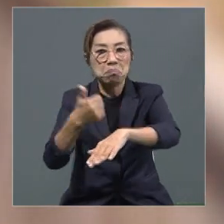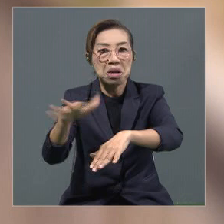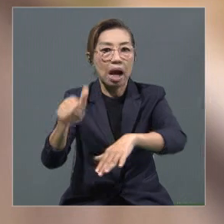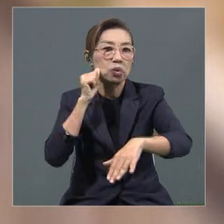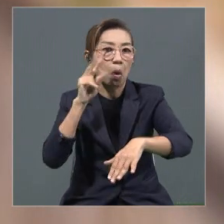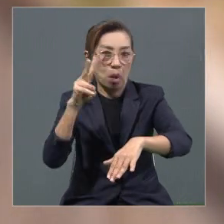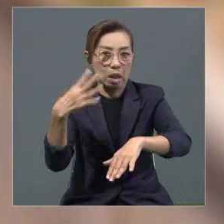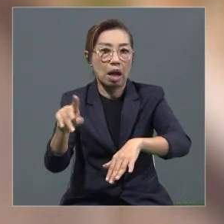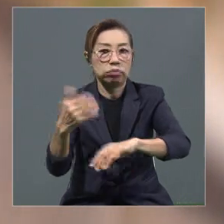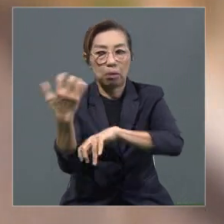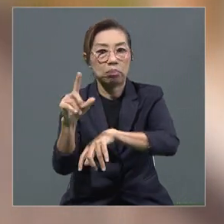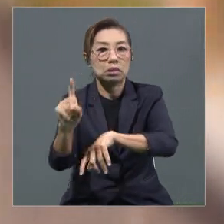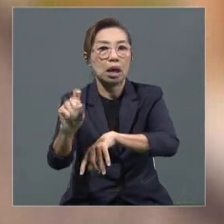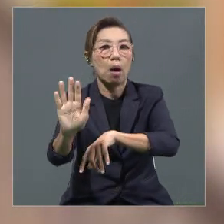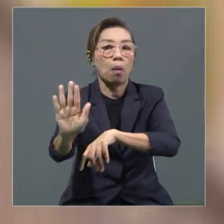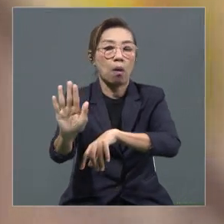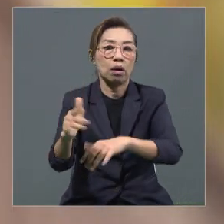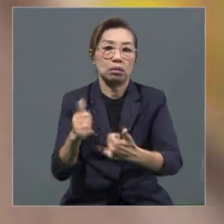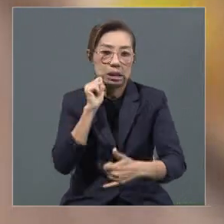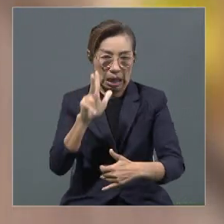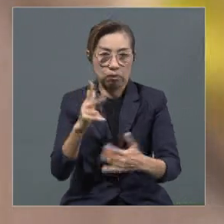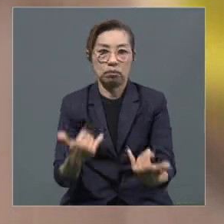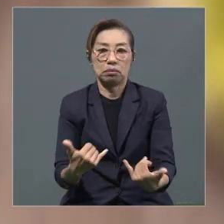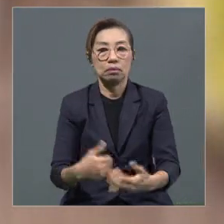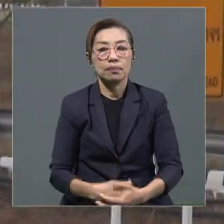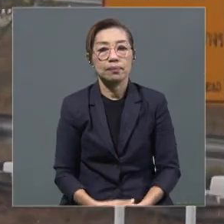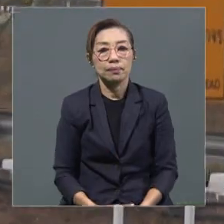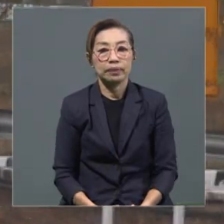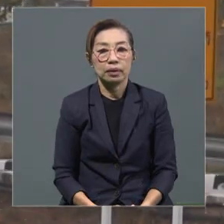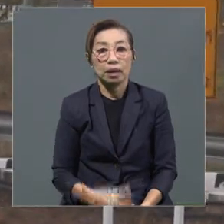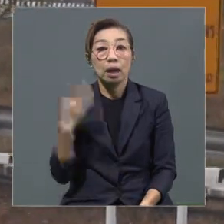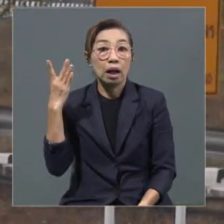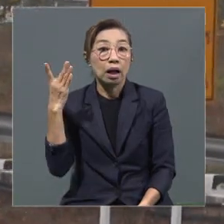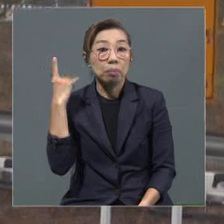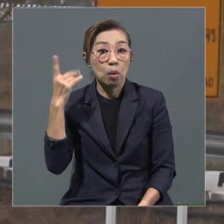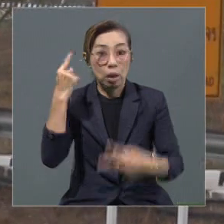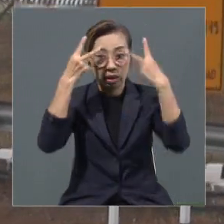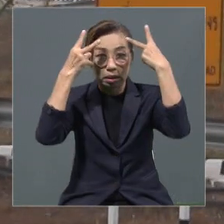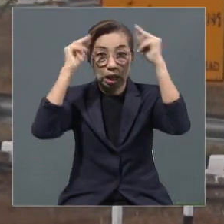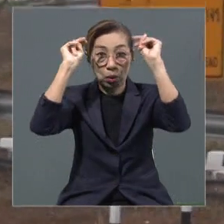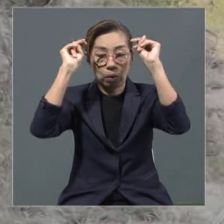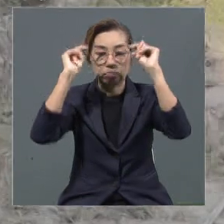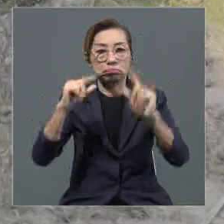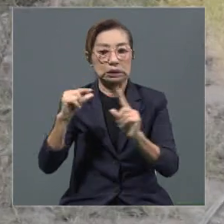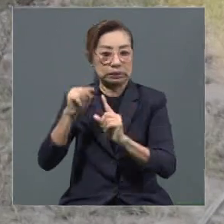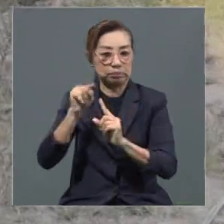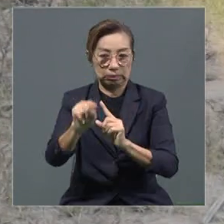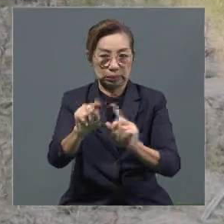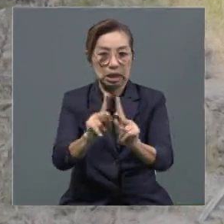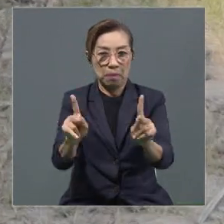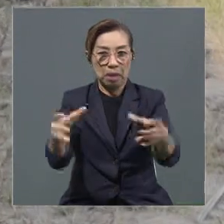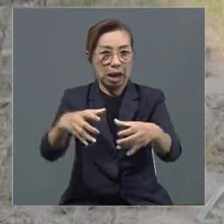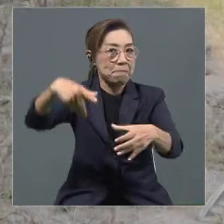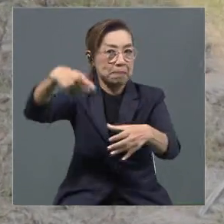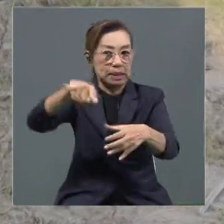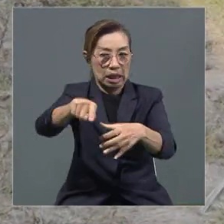ครับวันนี้เนี่ยก็จะเป็นวันที่3แล้ว เมื่อวานนี้นะคะนายกรัฐมนตรีมีคำสั่งตั้งคณะกรรมการเฉพาะกิจ